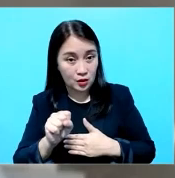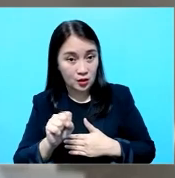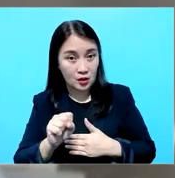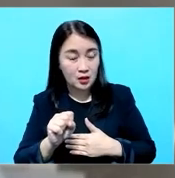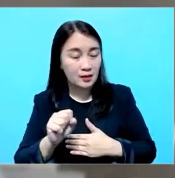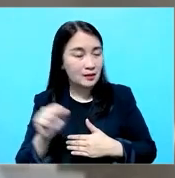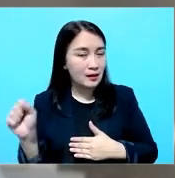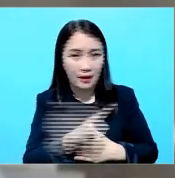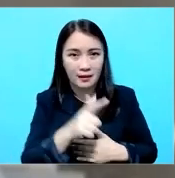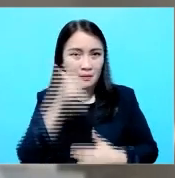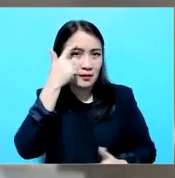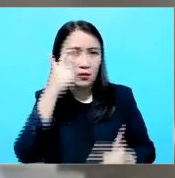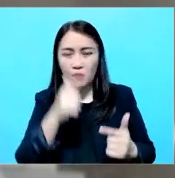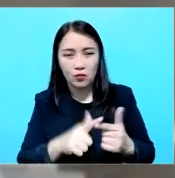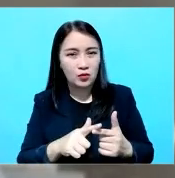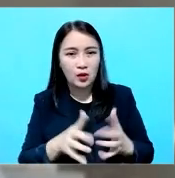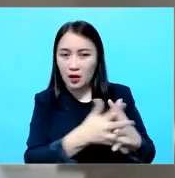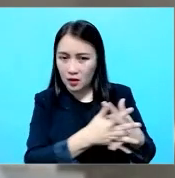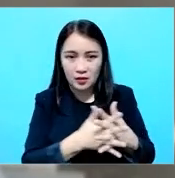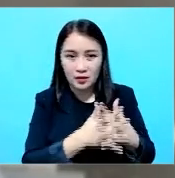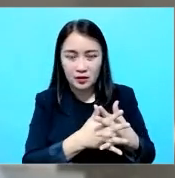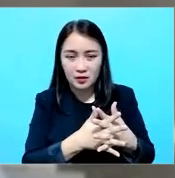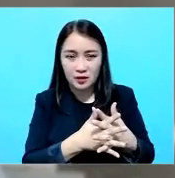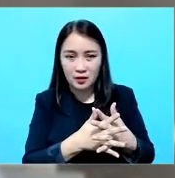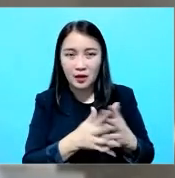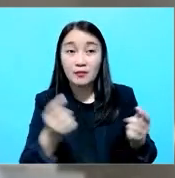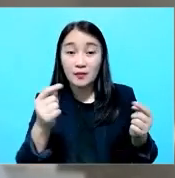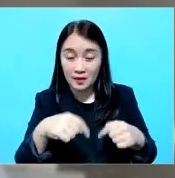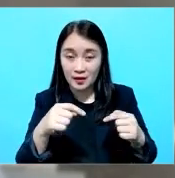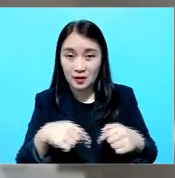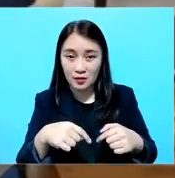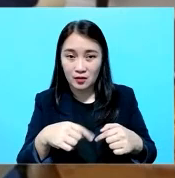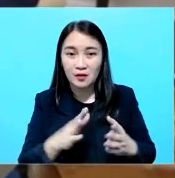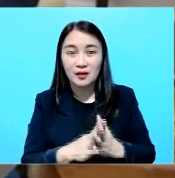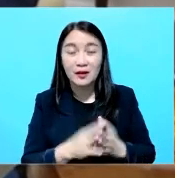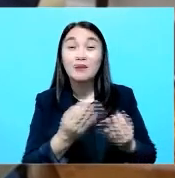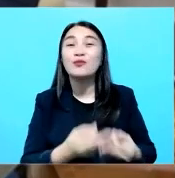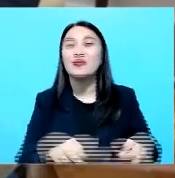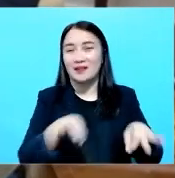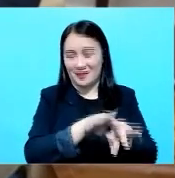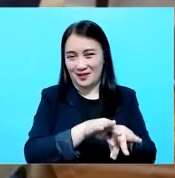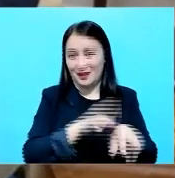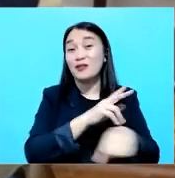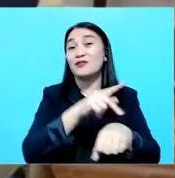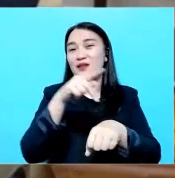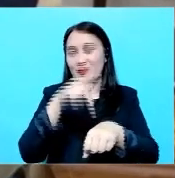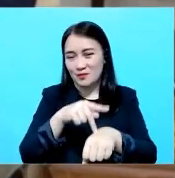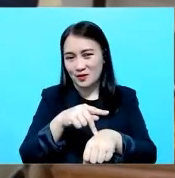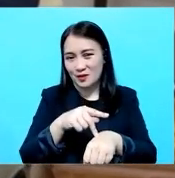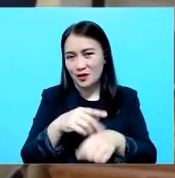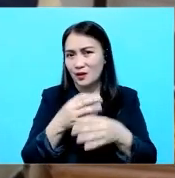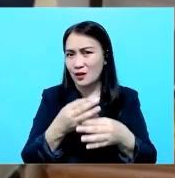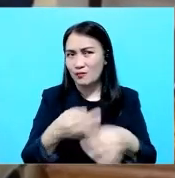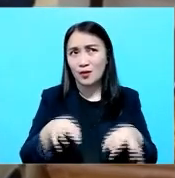objectives in the Indo-Pacific region. Mas mahalaga tayo sa Estados Unidos. Kaya nga grabe na lang, ano,